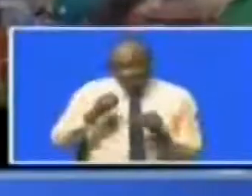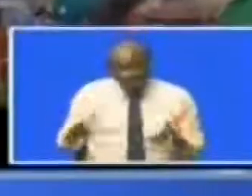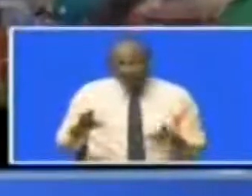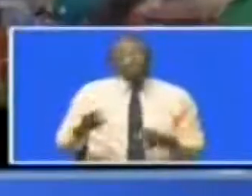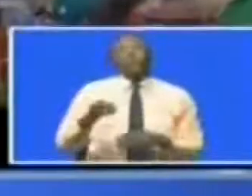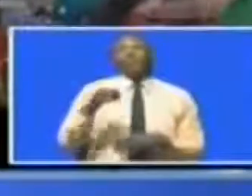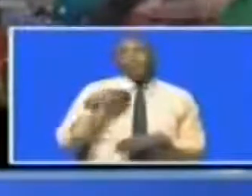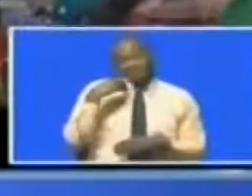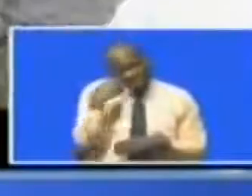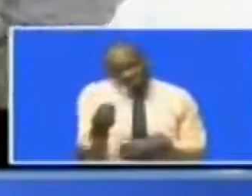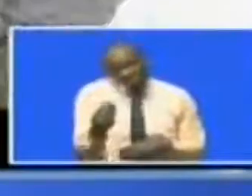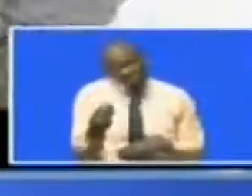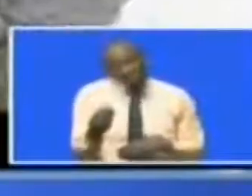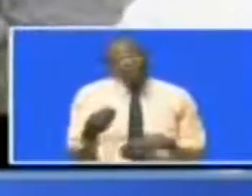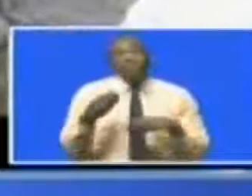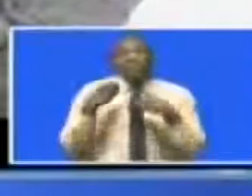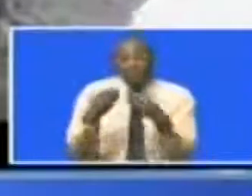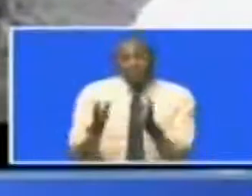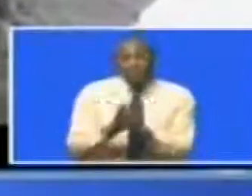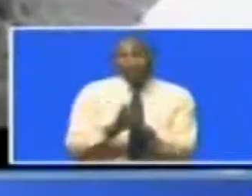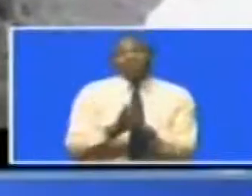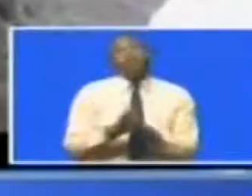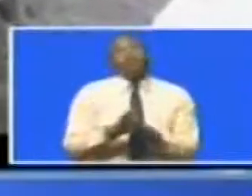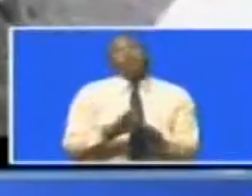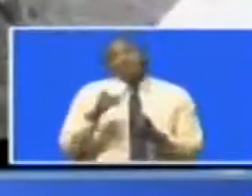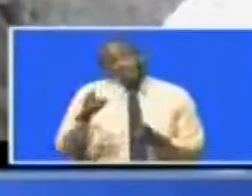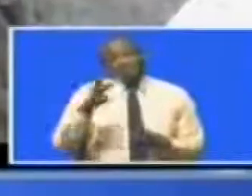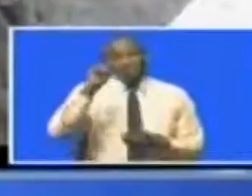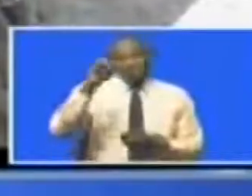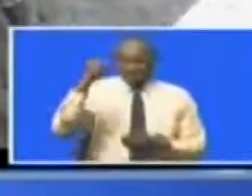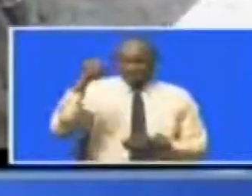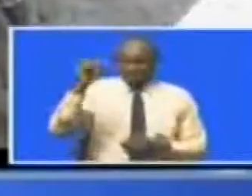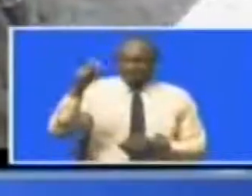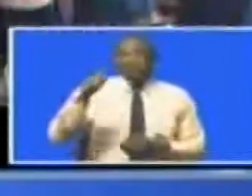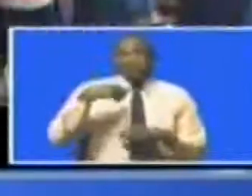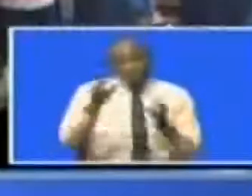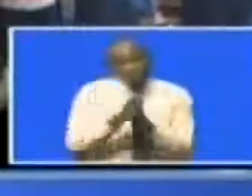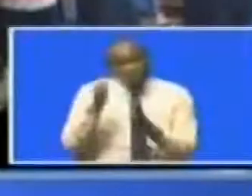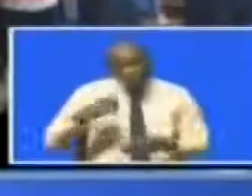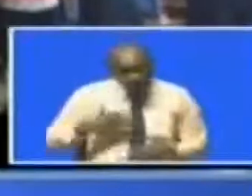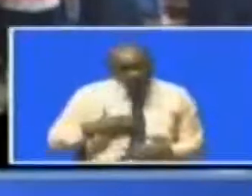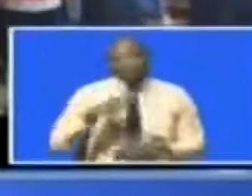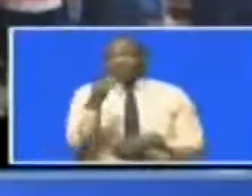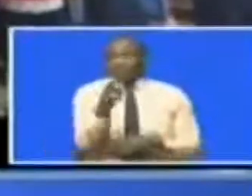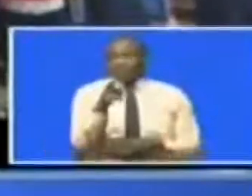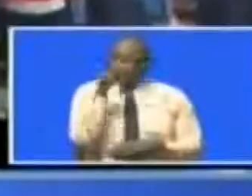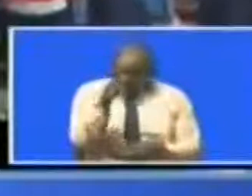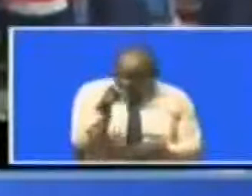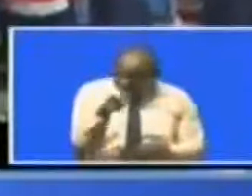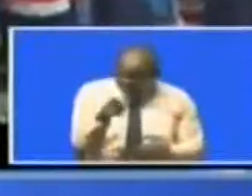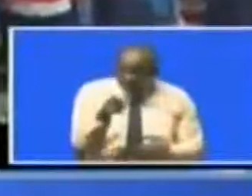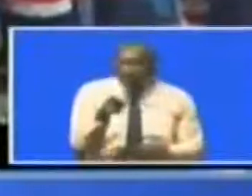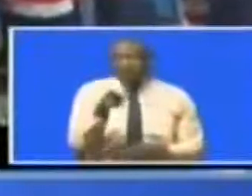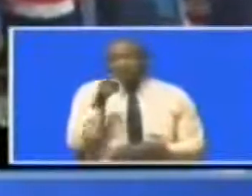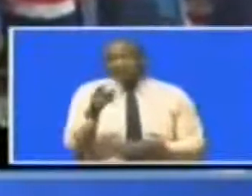kama wenye tunapeleka shule. Tunapatia the manyata, ujua wanaishi kwenye manyata. Tunawapatia na tunawambia hiki kifaa